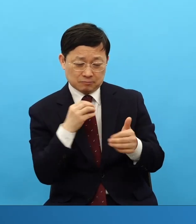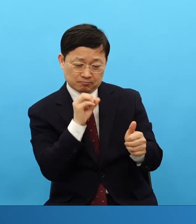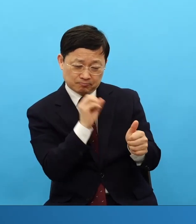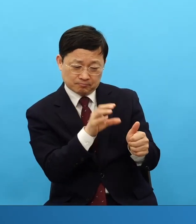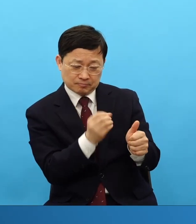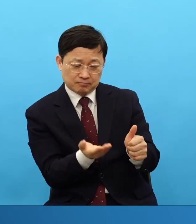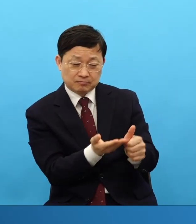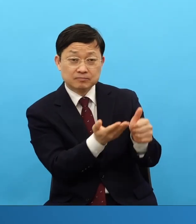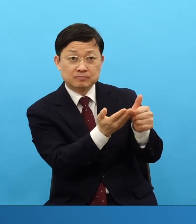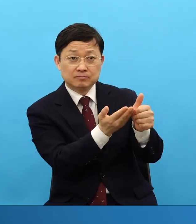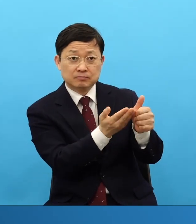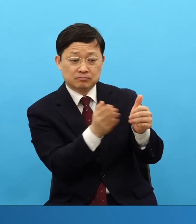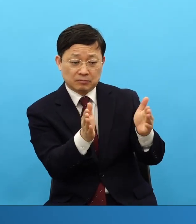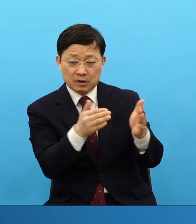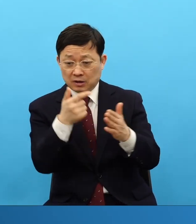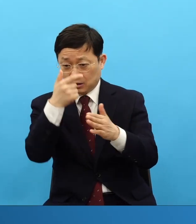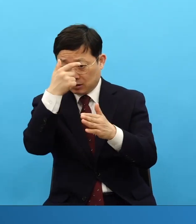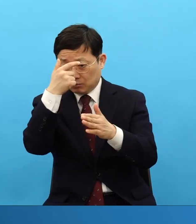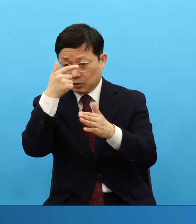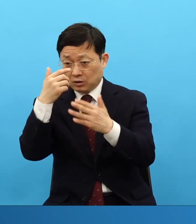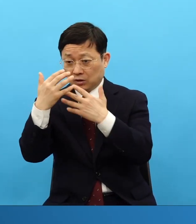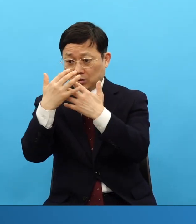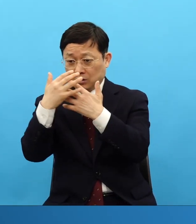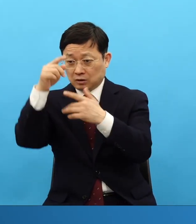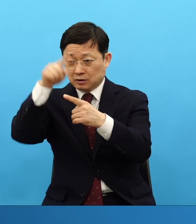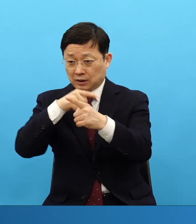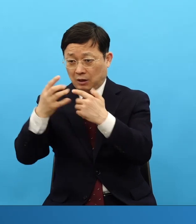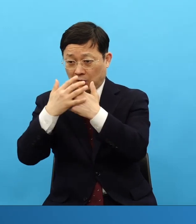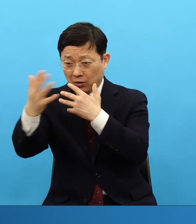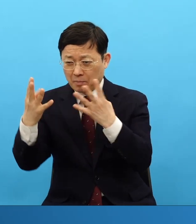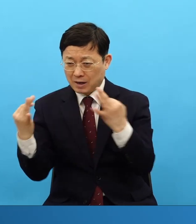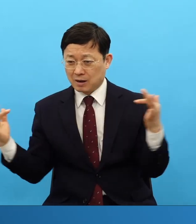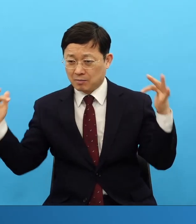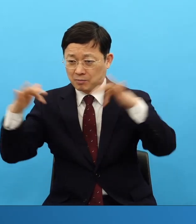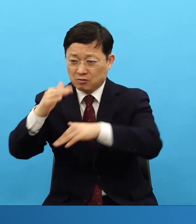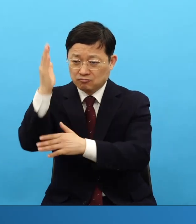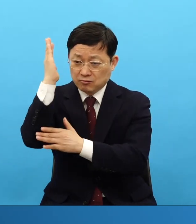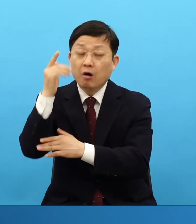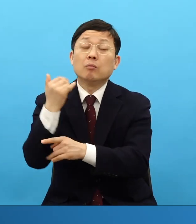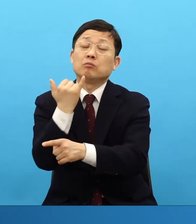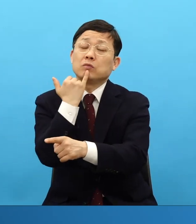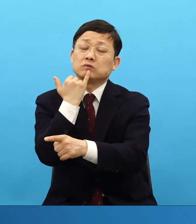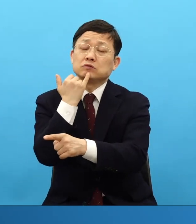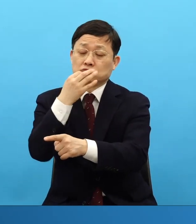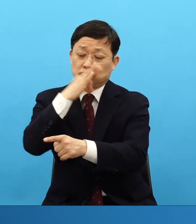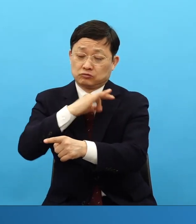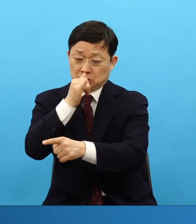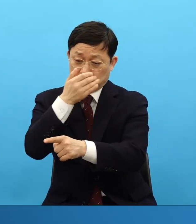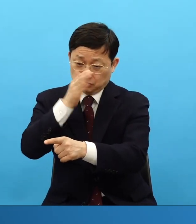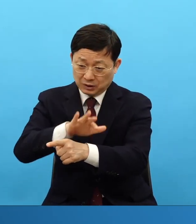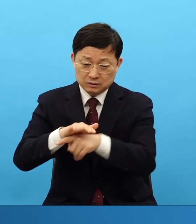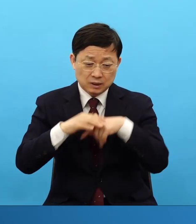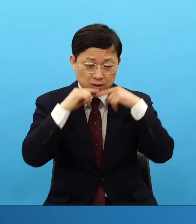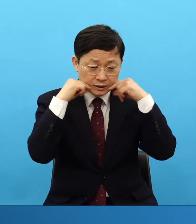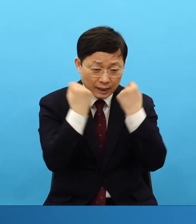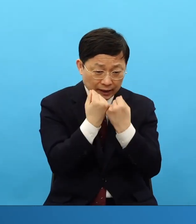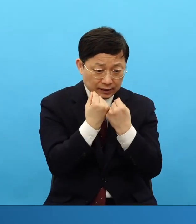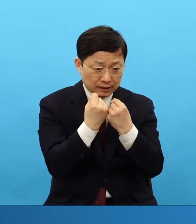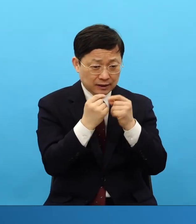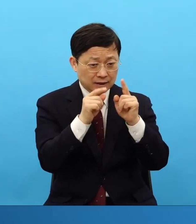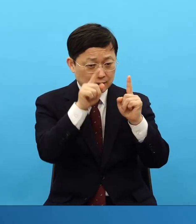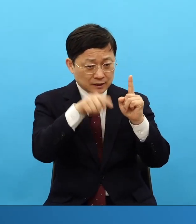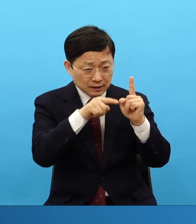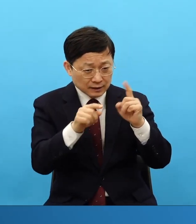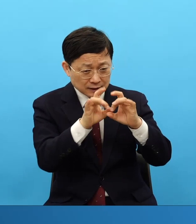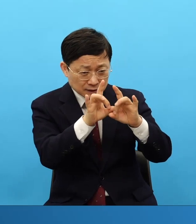중요하죠. 집회를 통해서 성령 인도 받는 사람들은 다 만들죠. 그러나 이게 실제 교인들은 그게 어려워요. Yes, conferences are important,